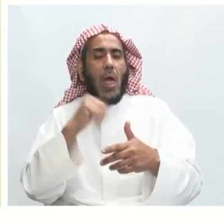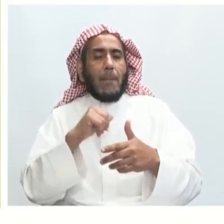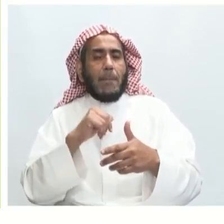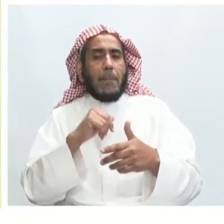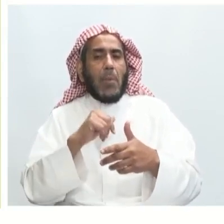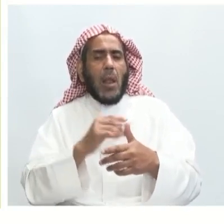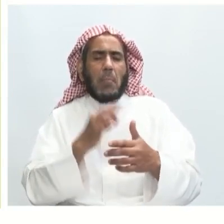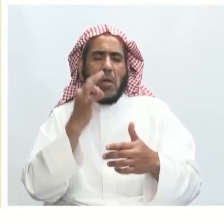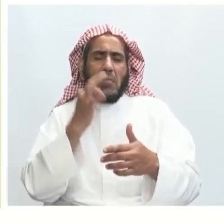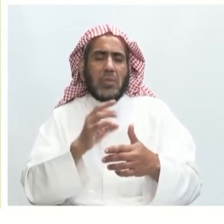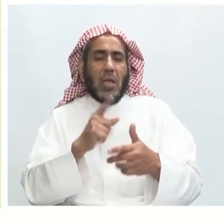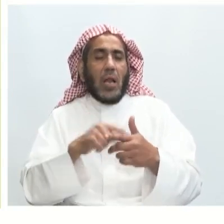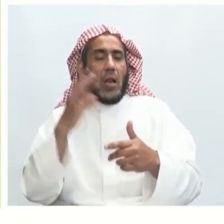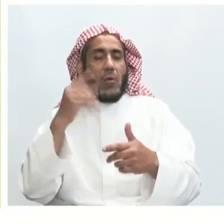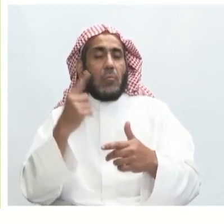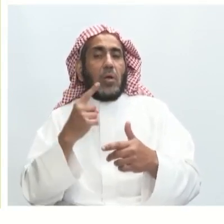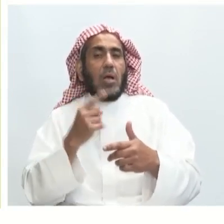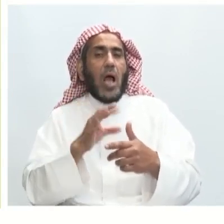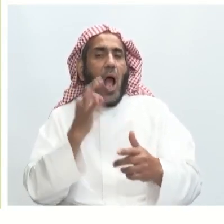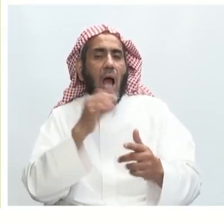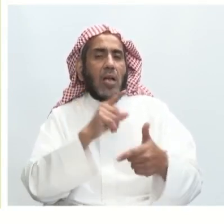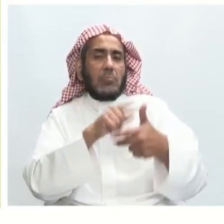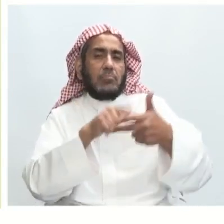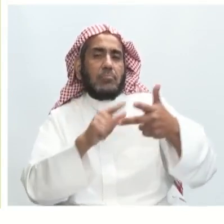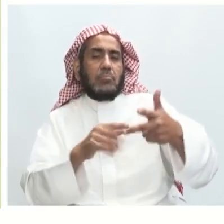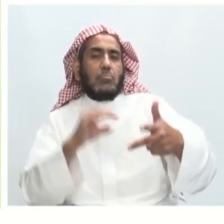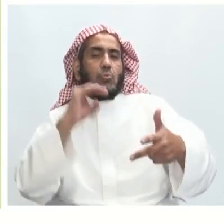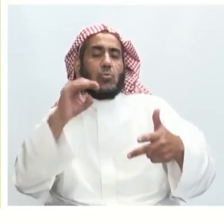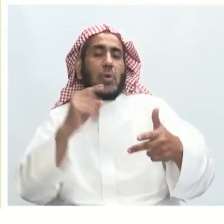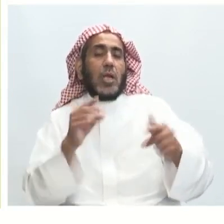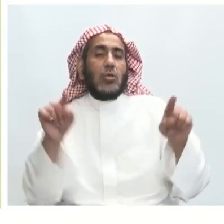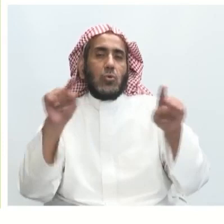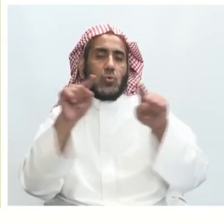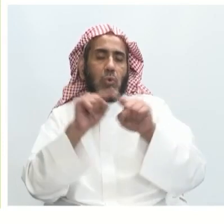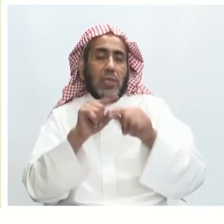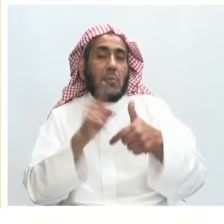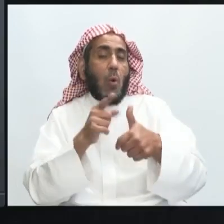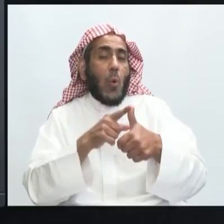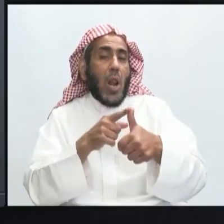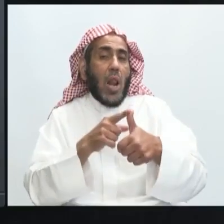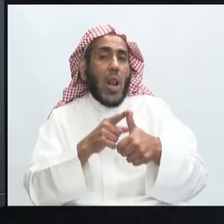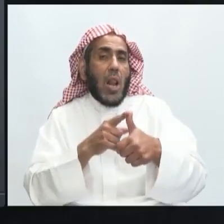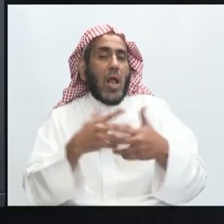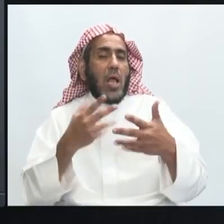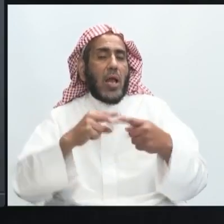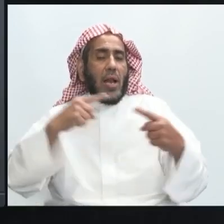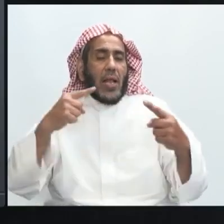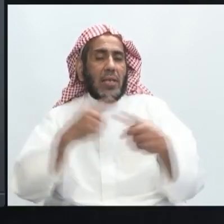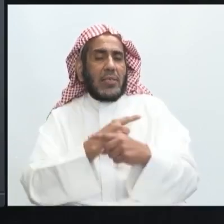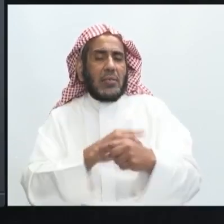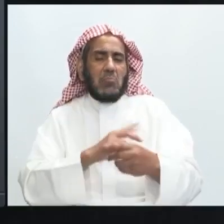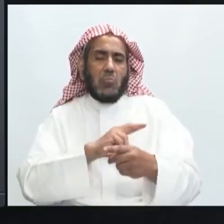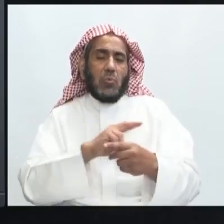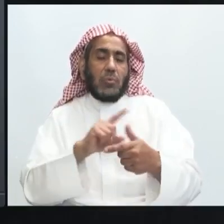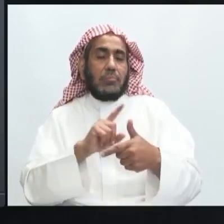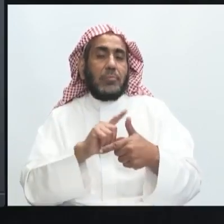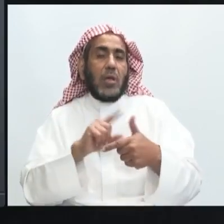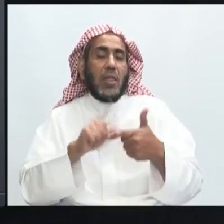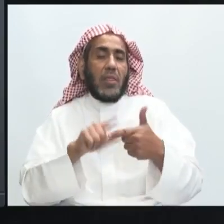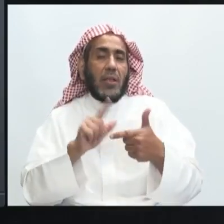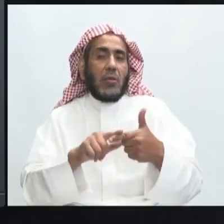يعني يثبت عليه راي واحد خاطب كل من هؤلاء بجمله تناسب حاله الاول يرى العكس يعني منكر